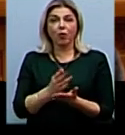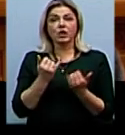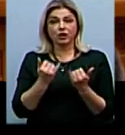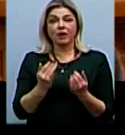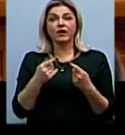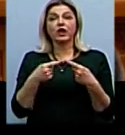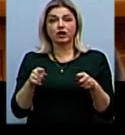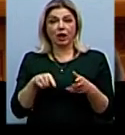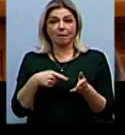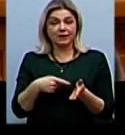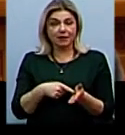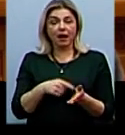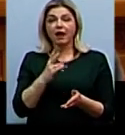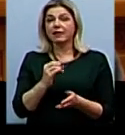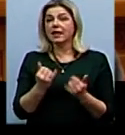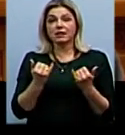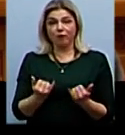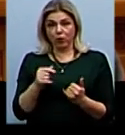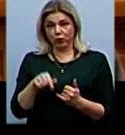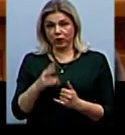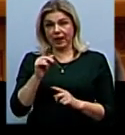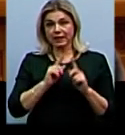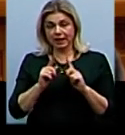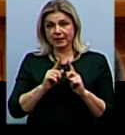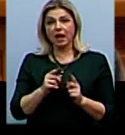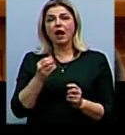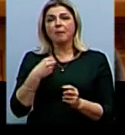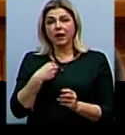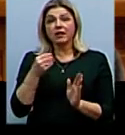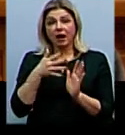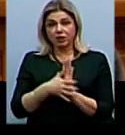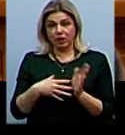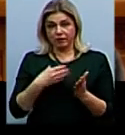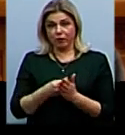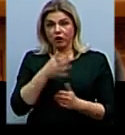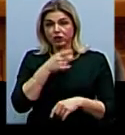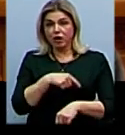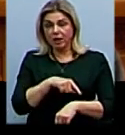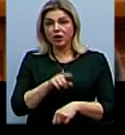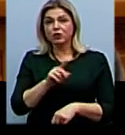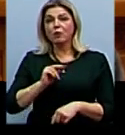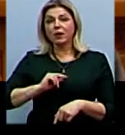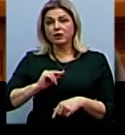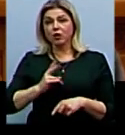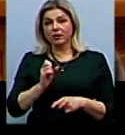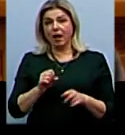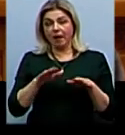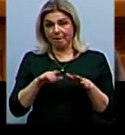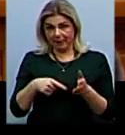інших місцях, а не сьогодні тут на сесії. Витрачають власний час для того, щоб попрацювати на місто і